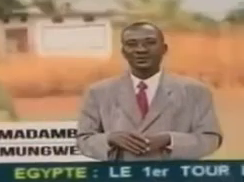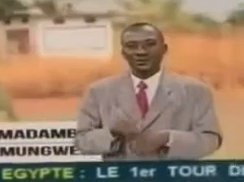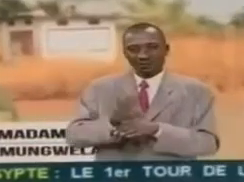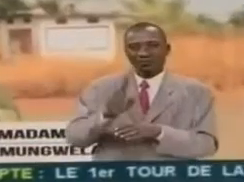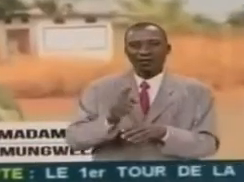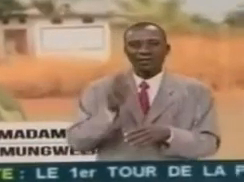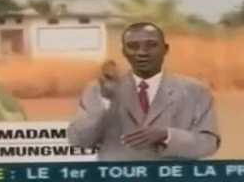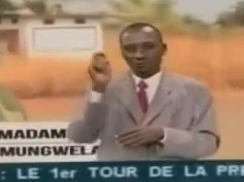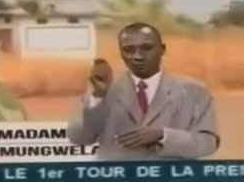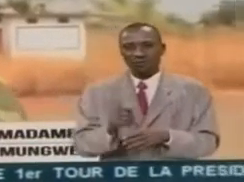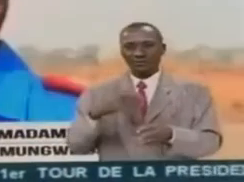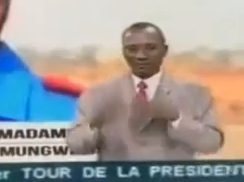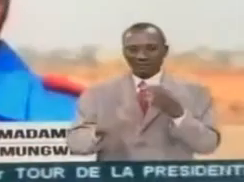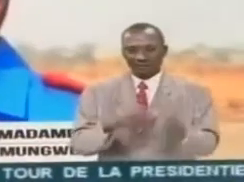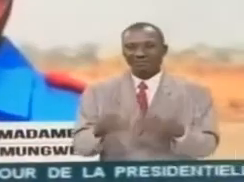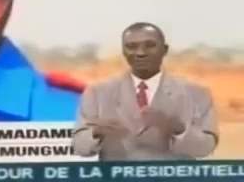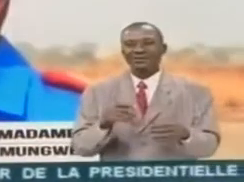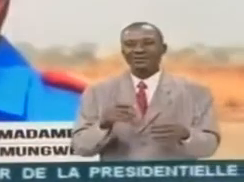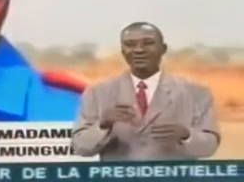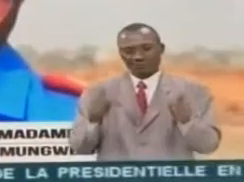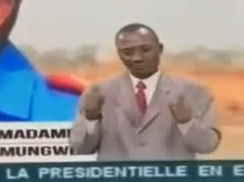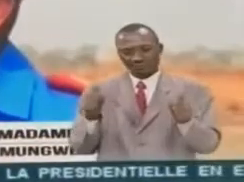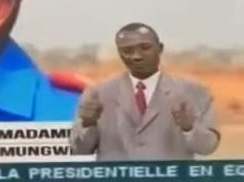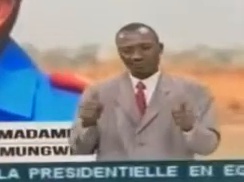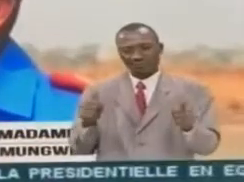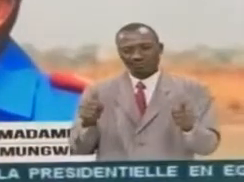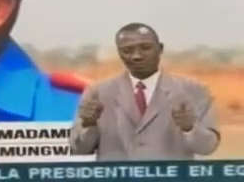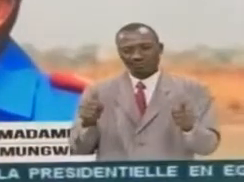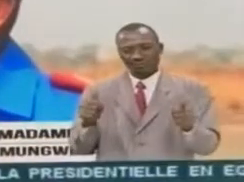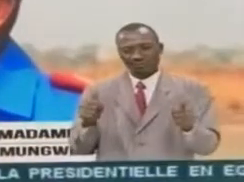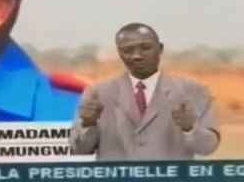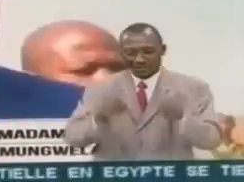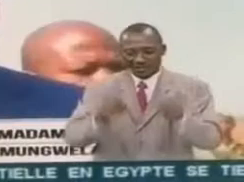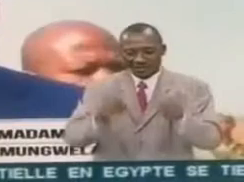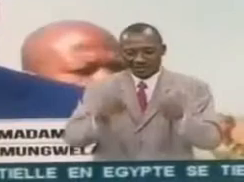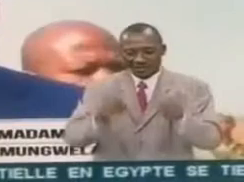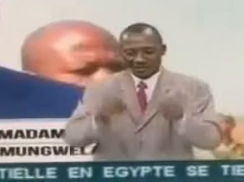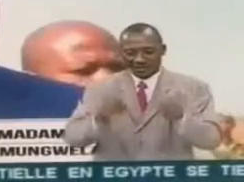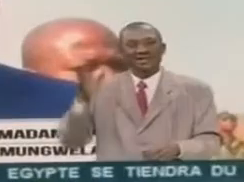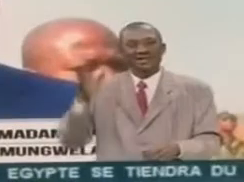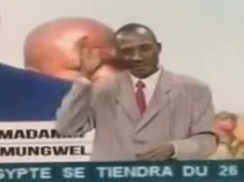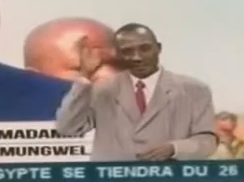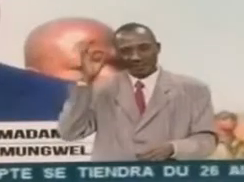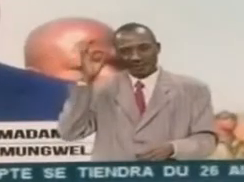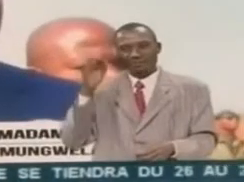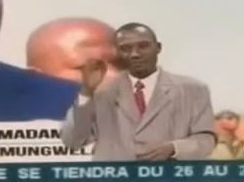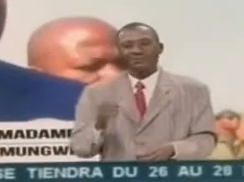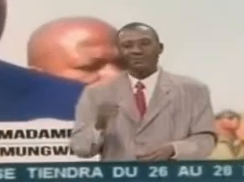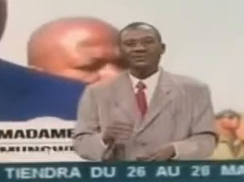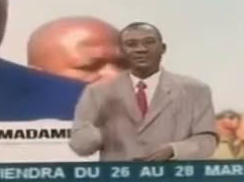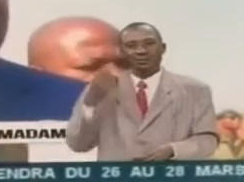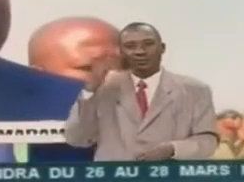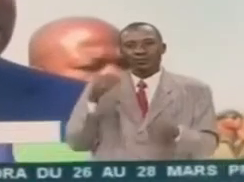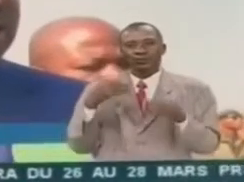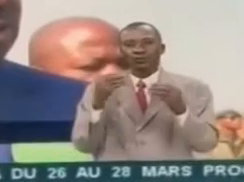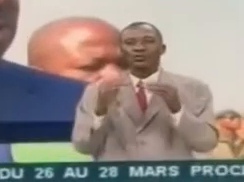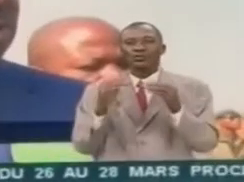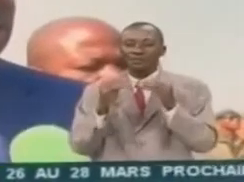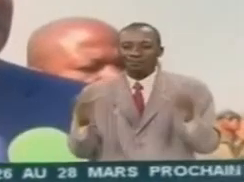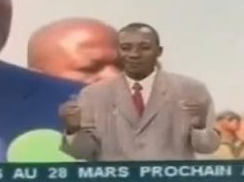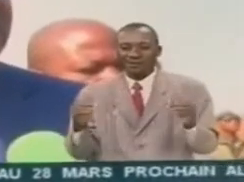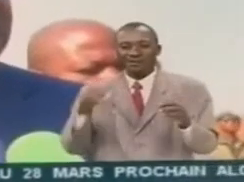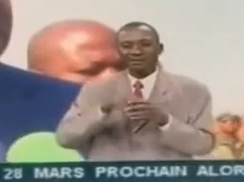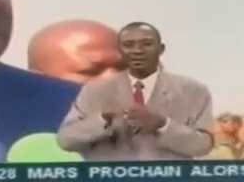à notre armée et également pour son accompagnement dans les opérations qui sont menées pour sécuriser la République, protéger la